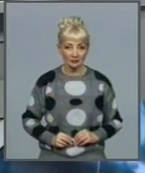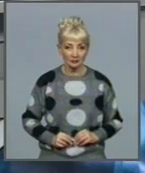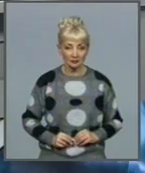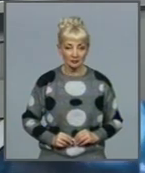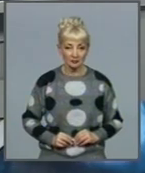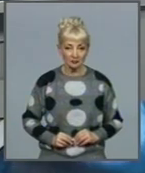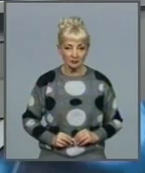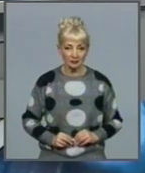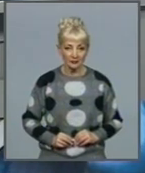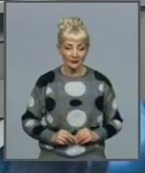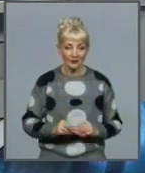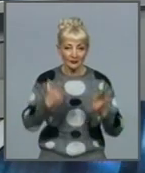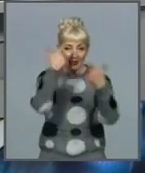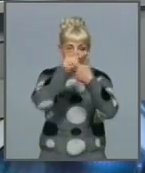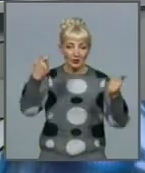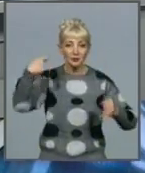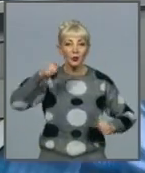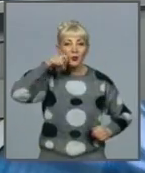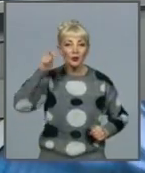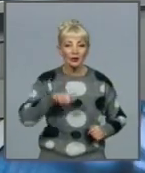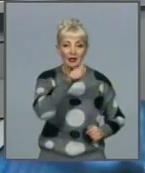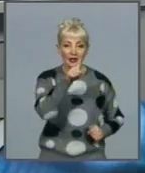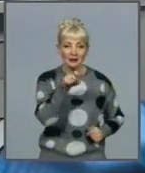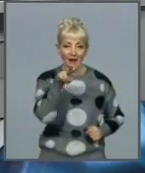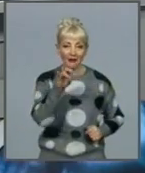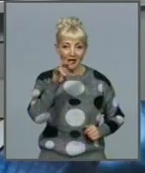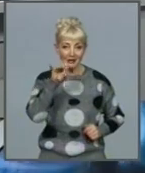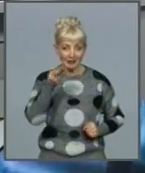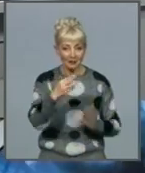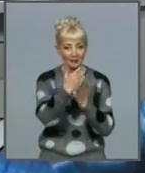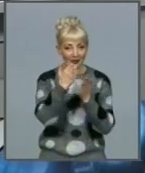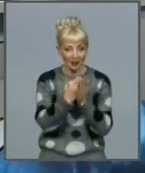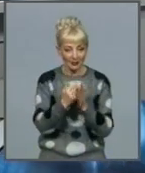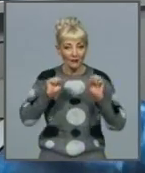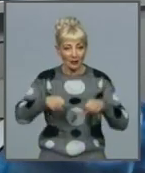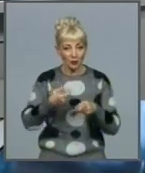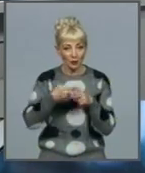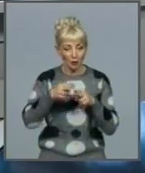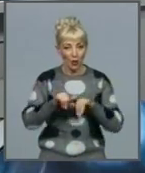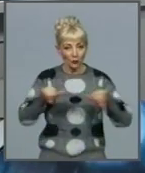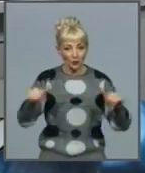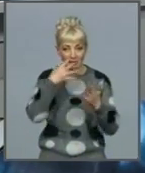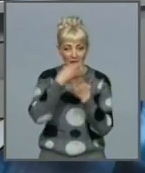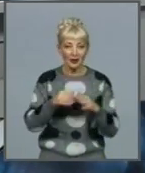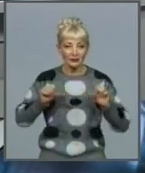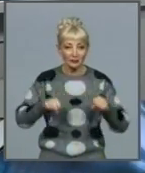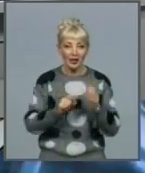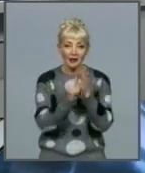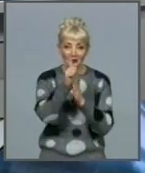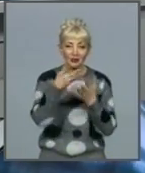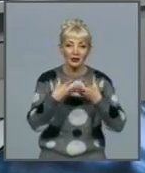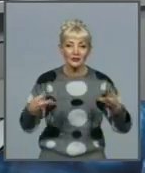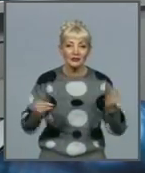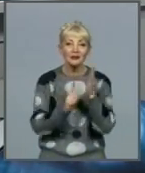Анонсована президентом України Володимиром Зеленським програма «Доступні кредити» розширює свої можливості. З початку весни запрацює нова опція